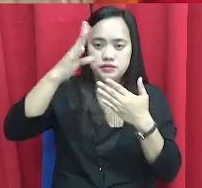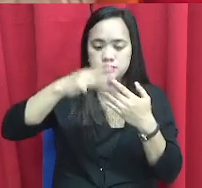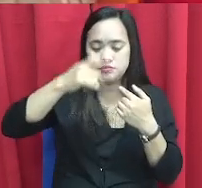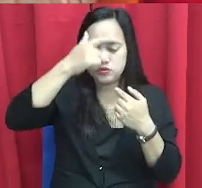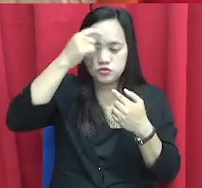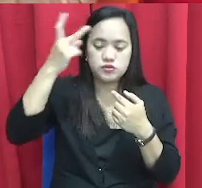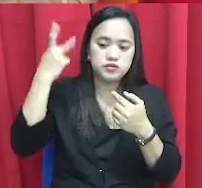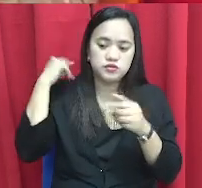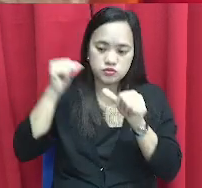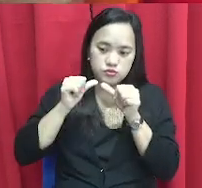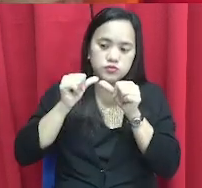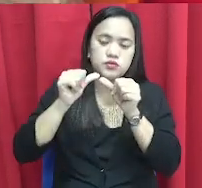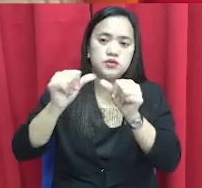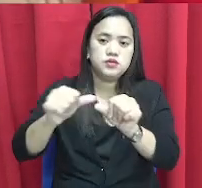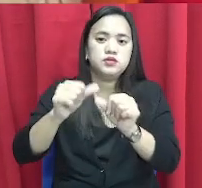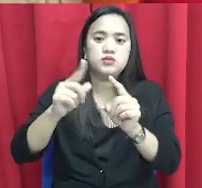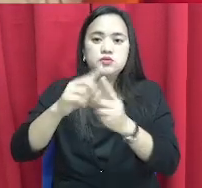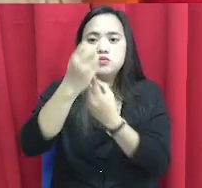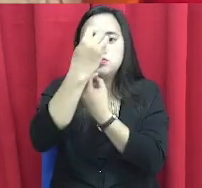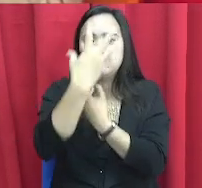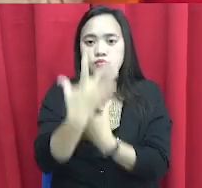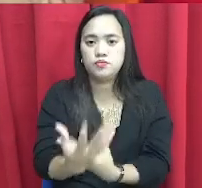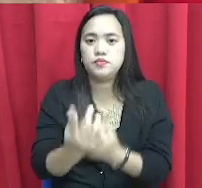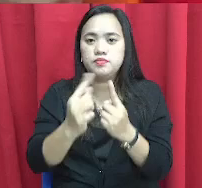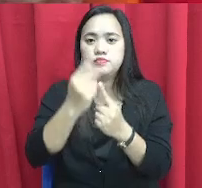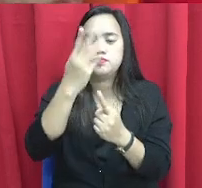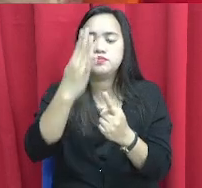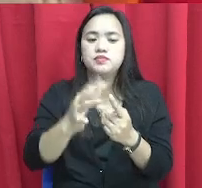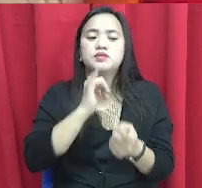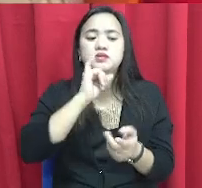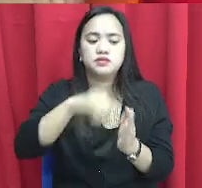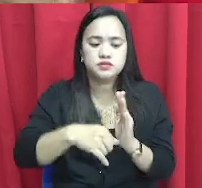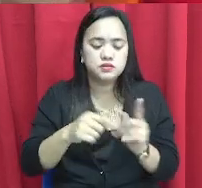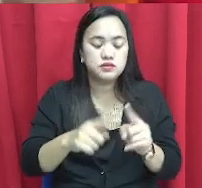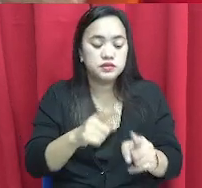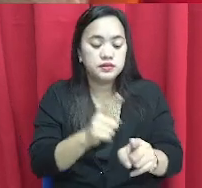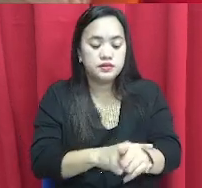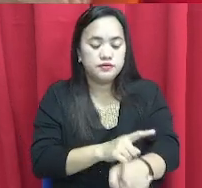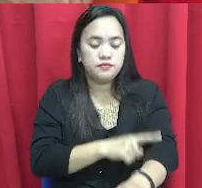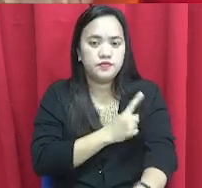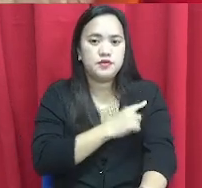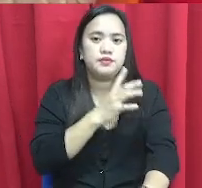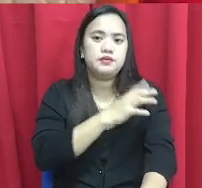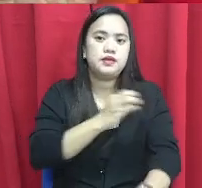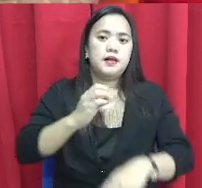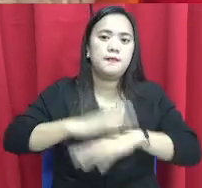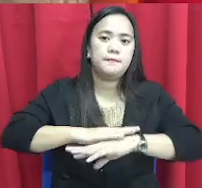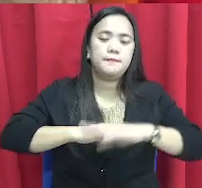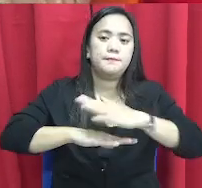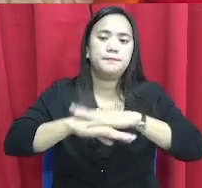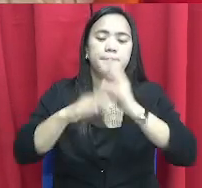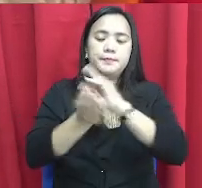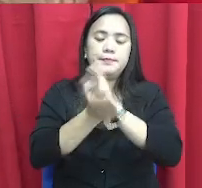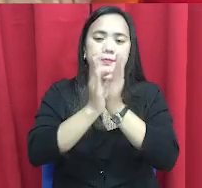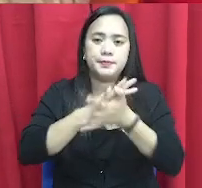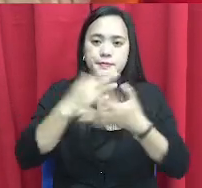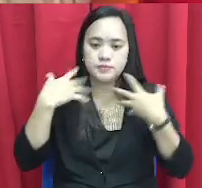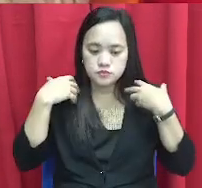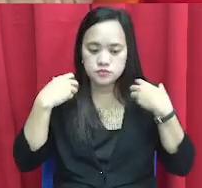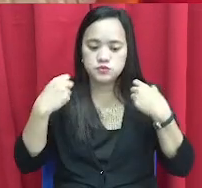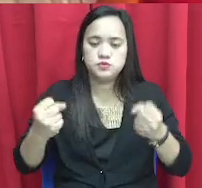patuloy na ano na sumunod talagang dinevelop niya at at pinatibay niya ang kanyang